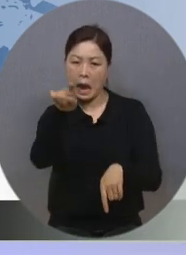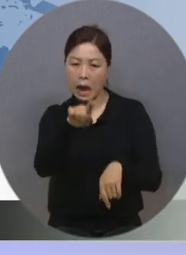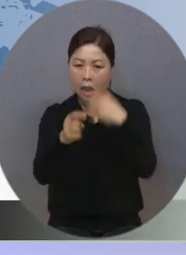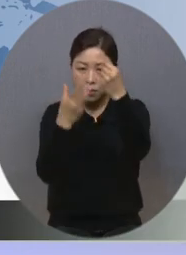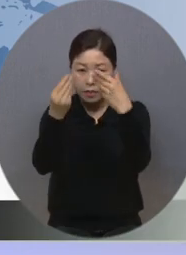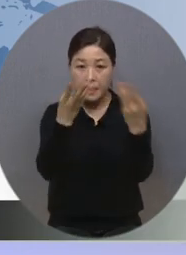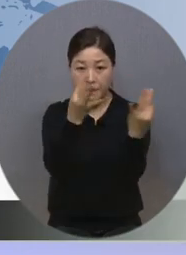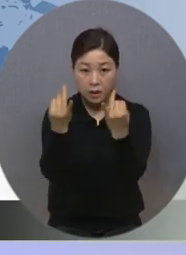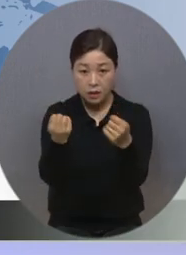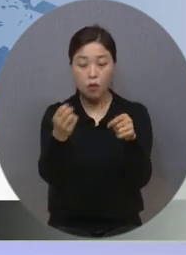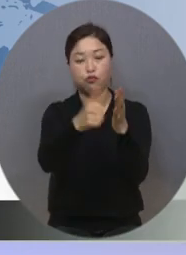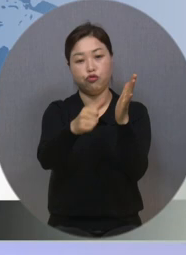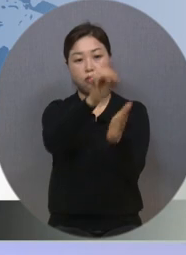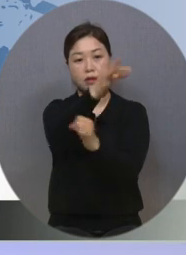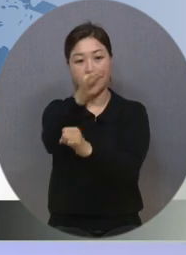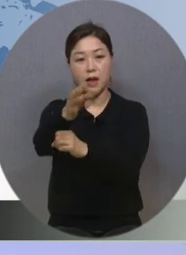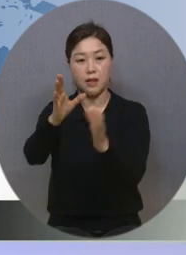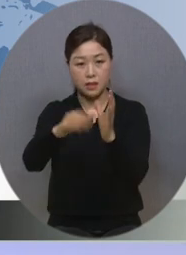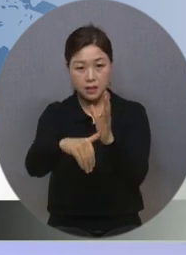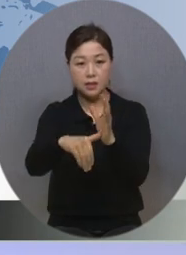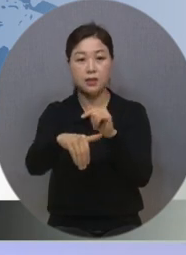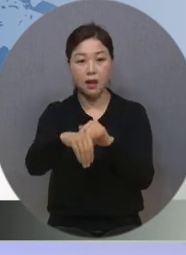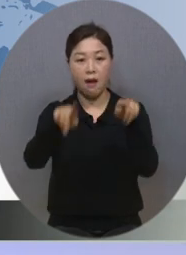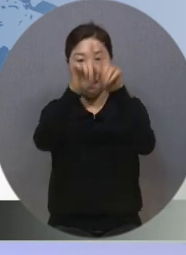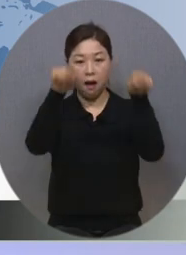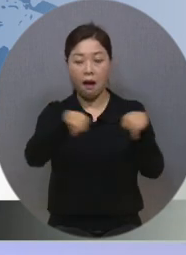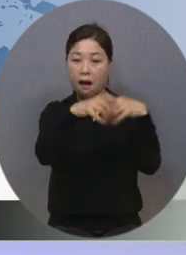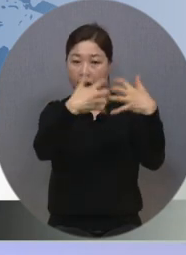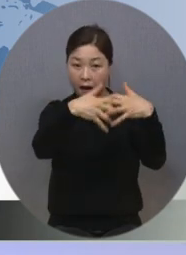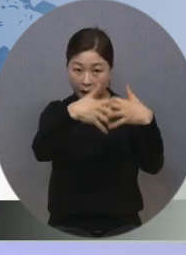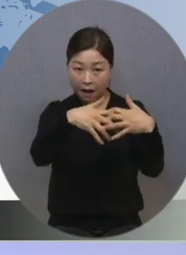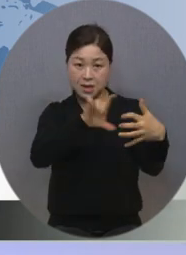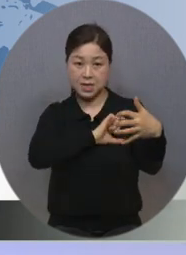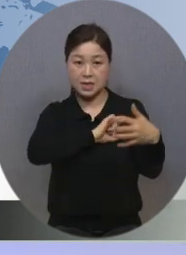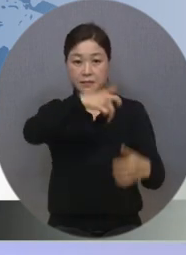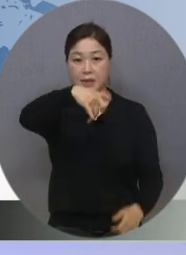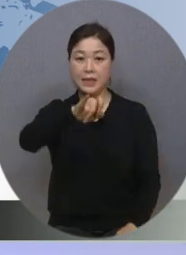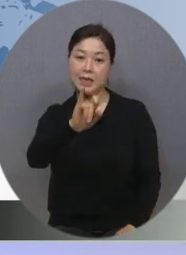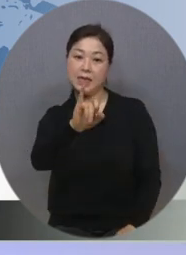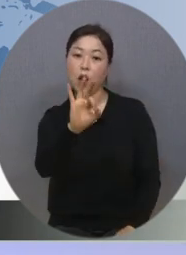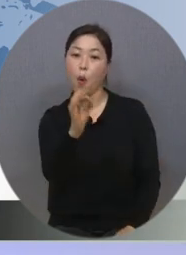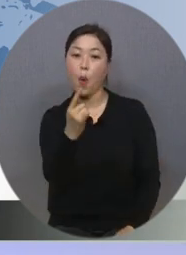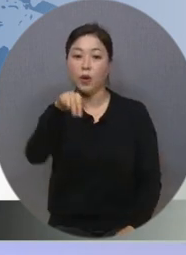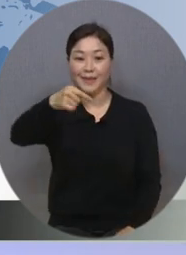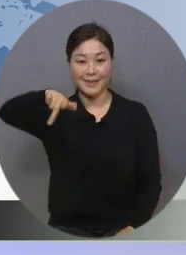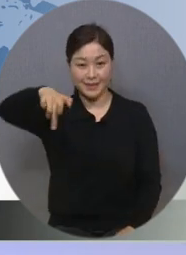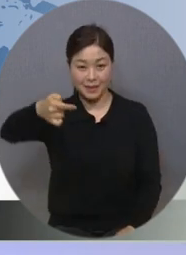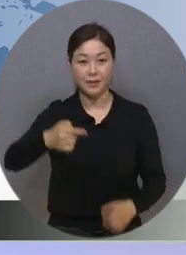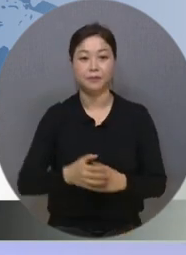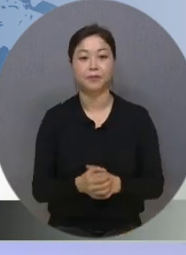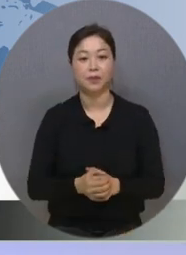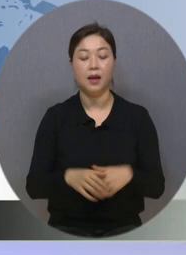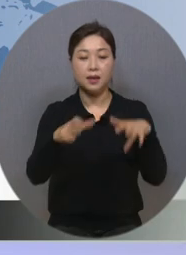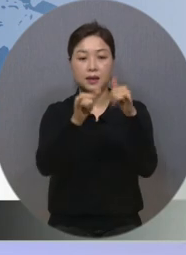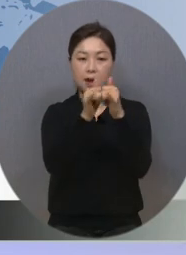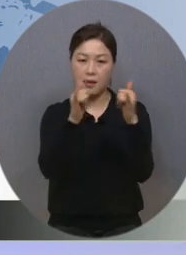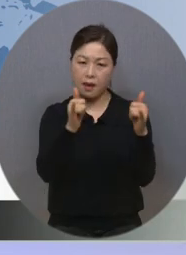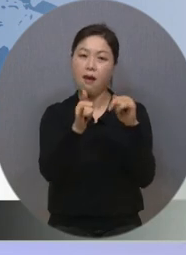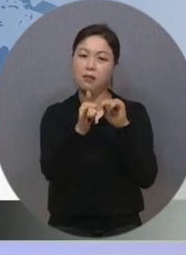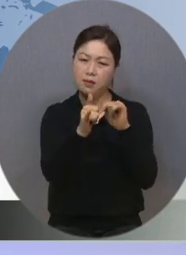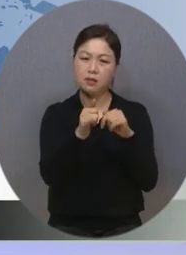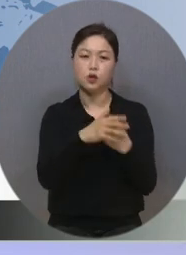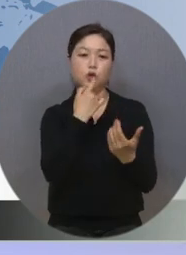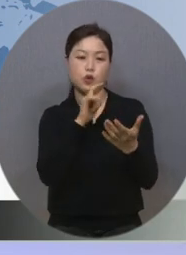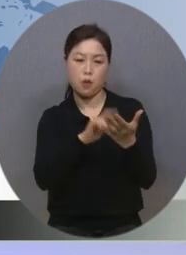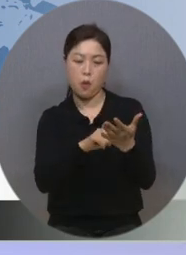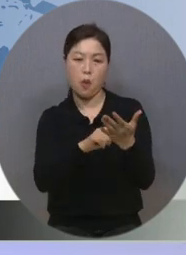이곳에서는 물건을 구매할 때 무인정보 단말기, 이른바 키오스크를 이용해야 하는데요. 장애인 이용자의 쉽고